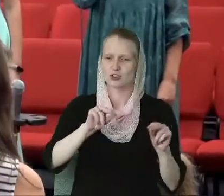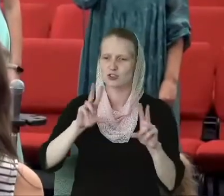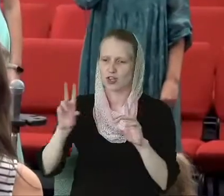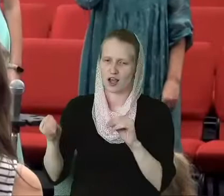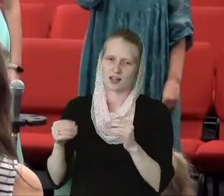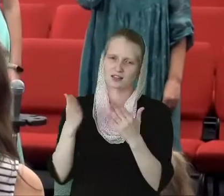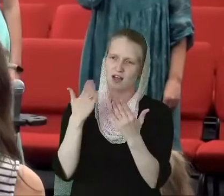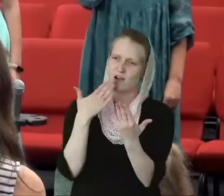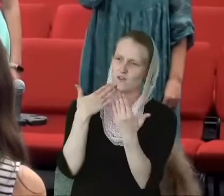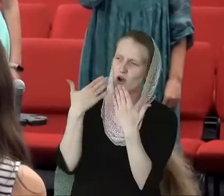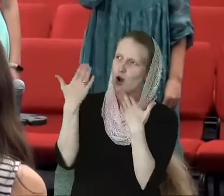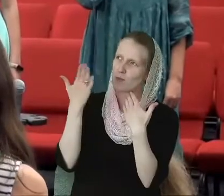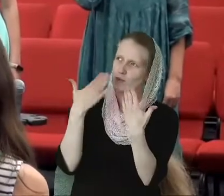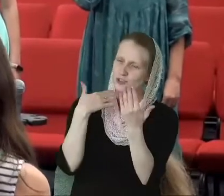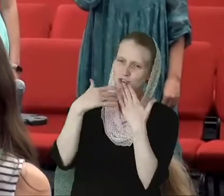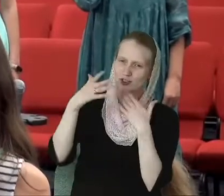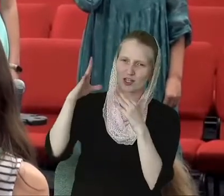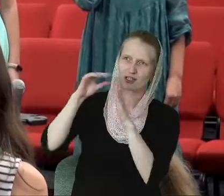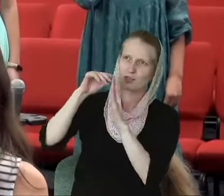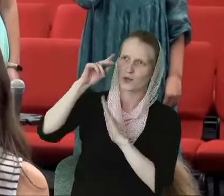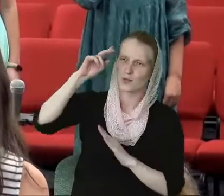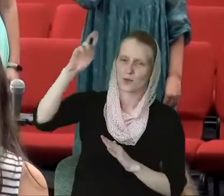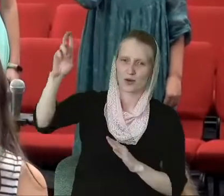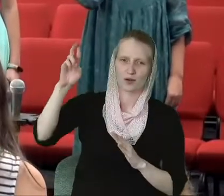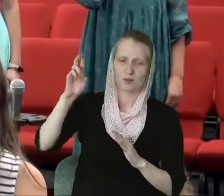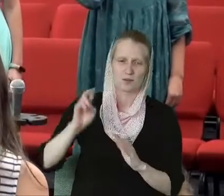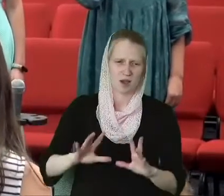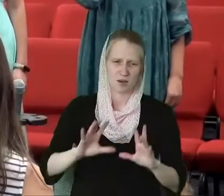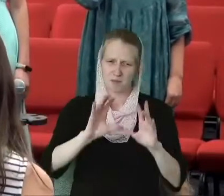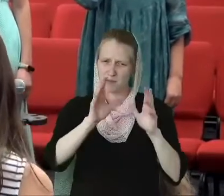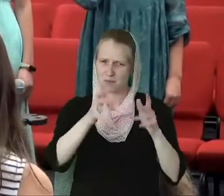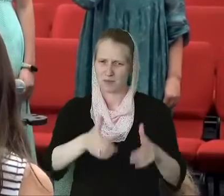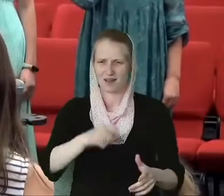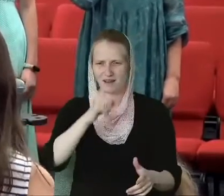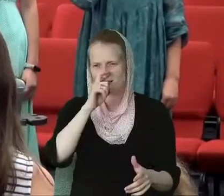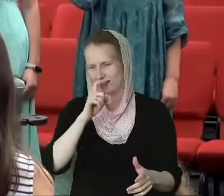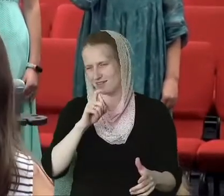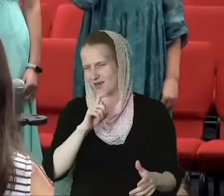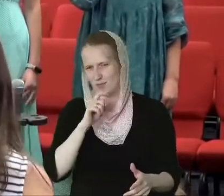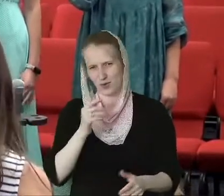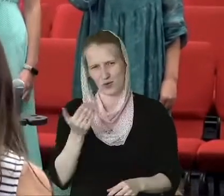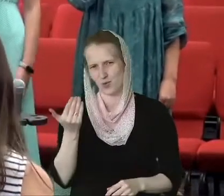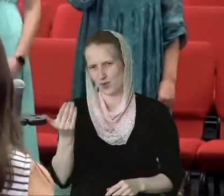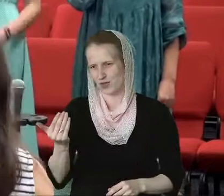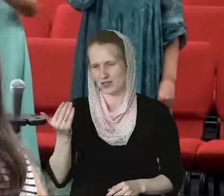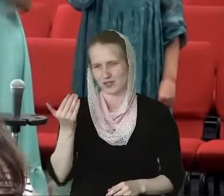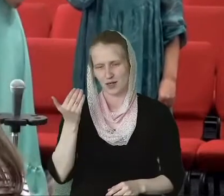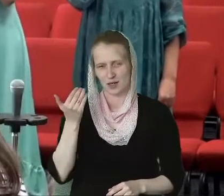в общении с Богом, мир не поймет тебя,